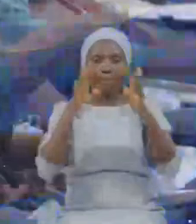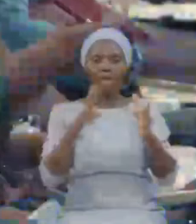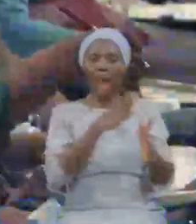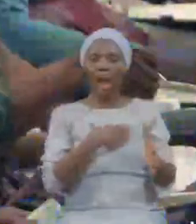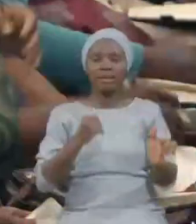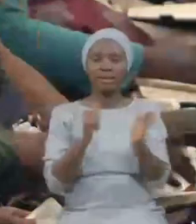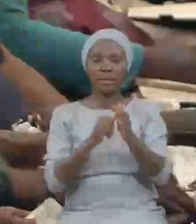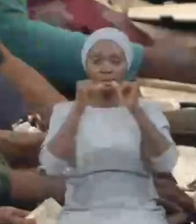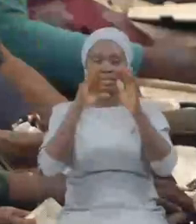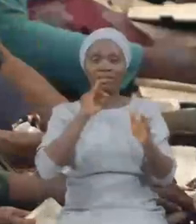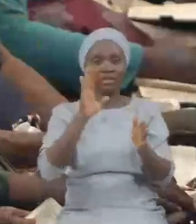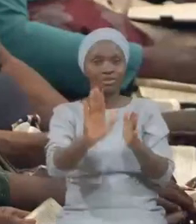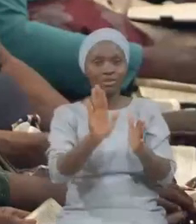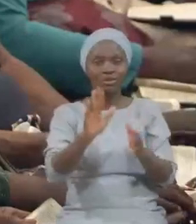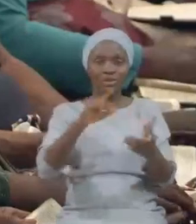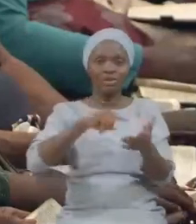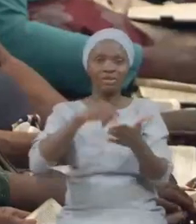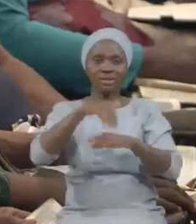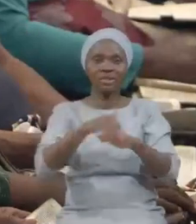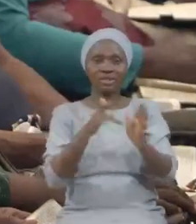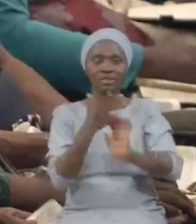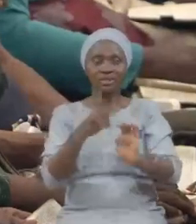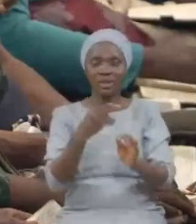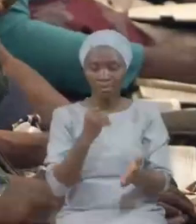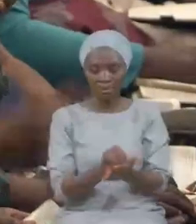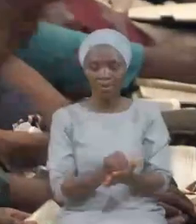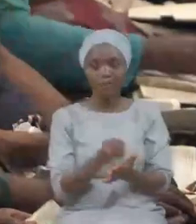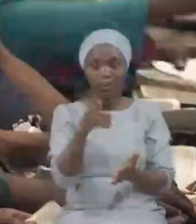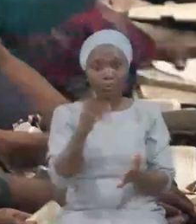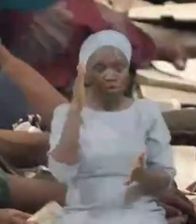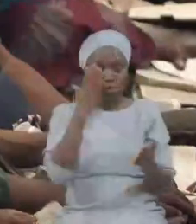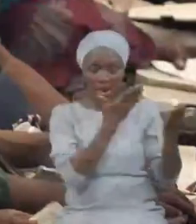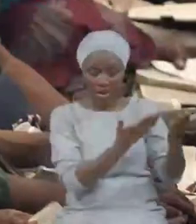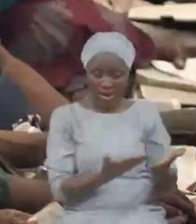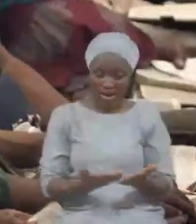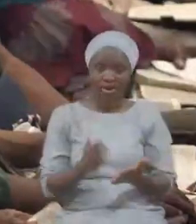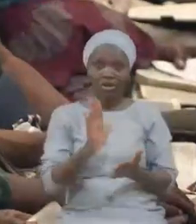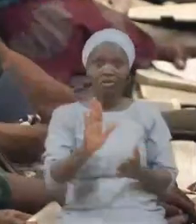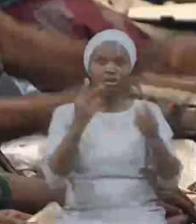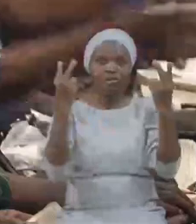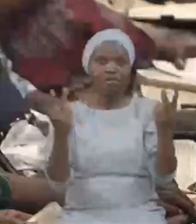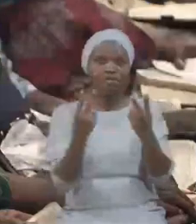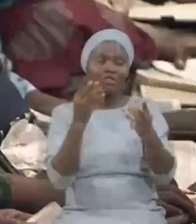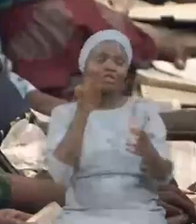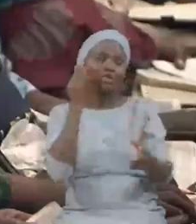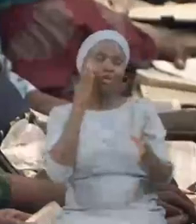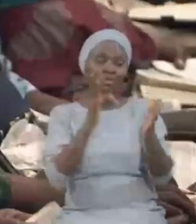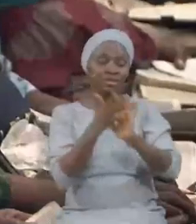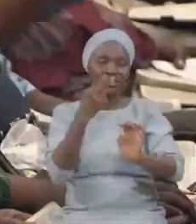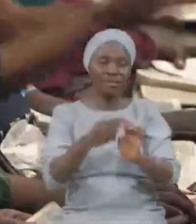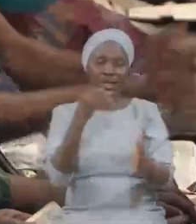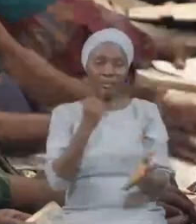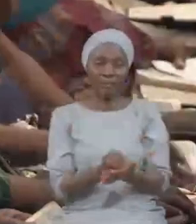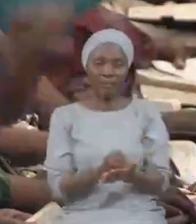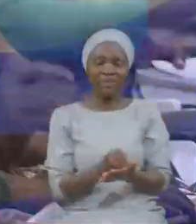est à vous ce soir. Vous allez rentrer à la maison avec la victoire. Vous rentrerez avec